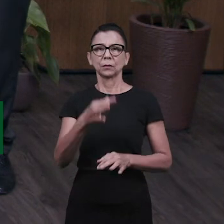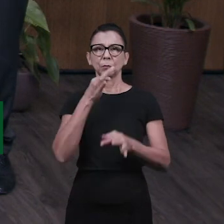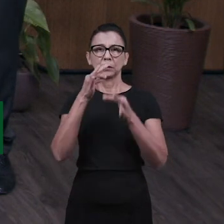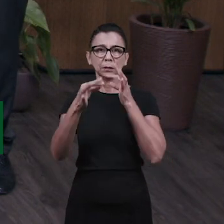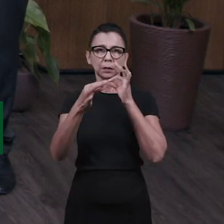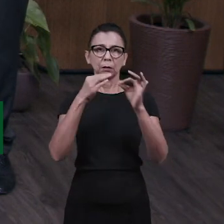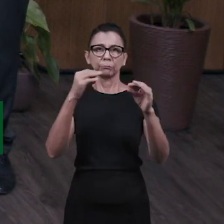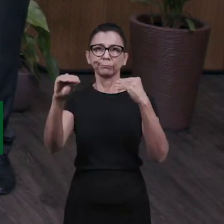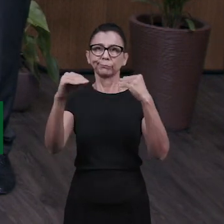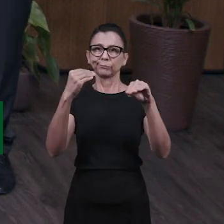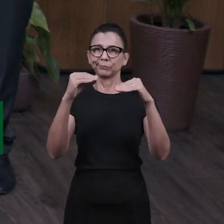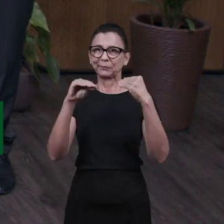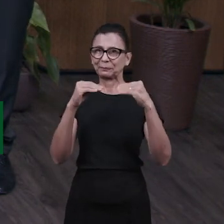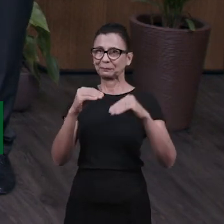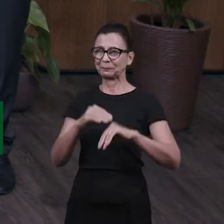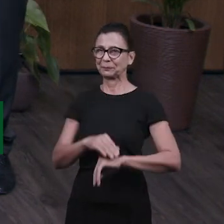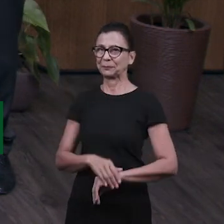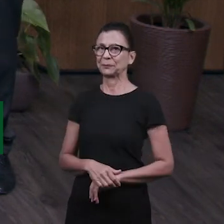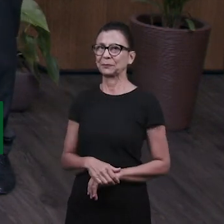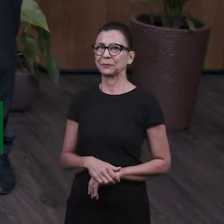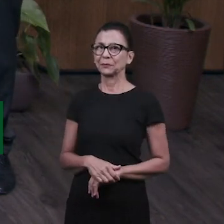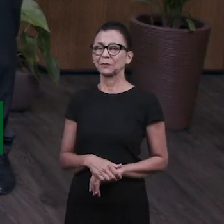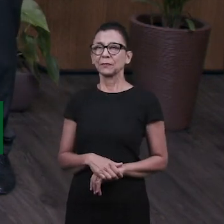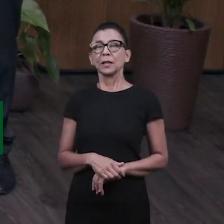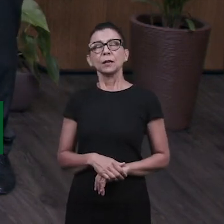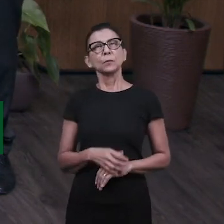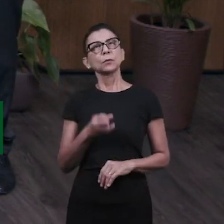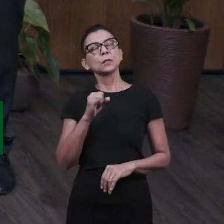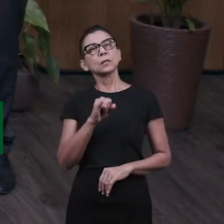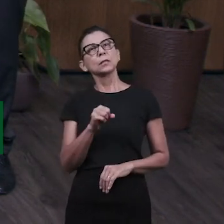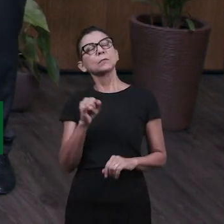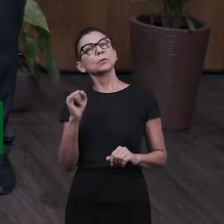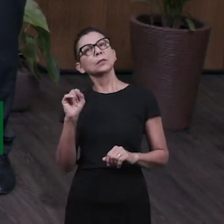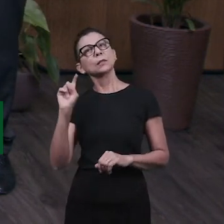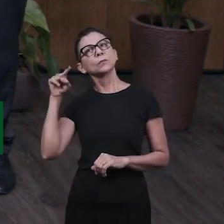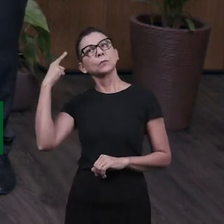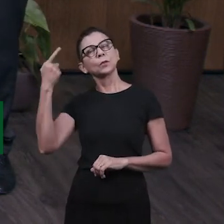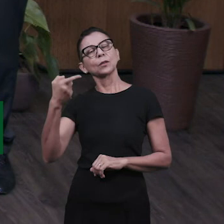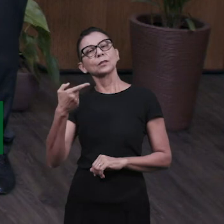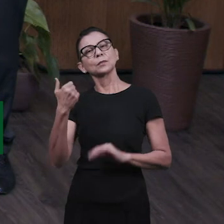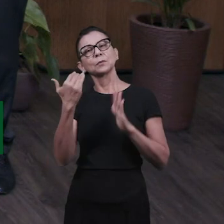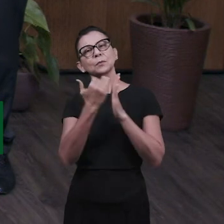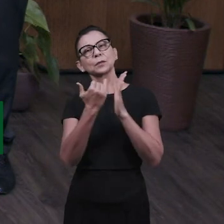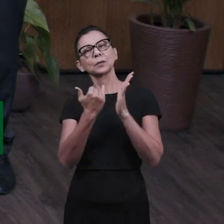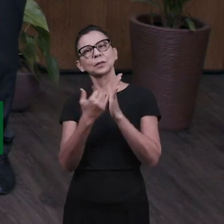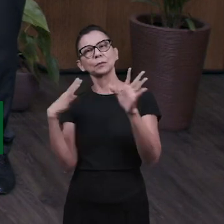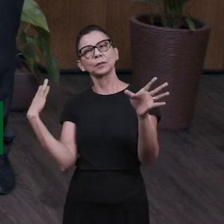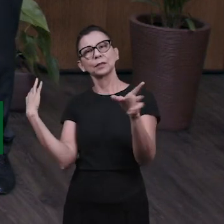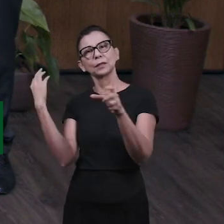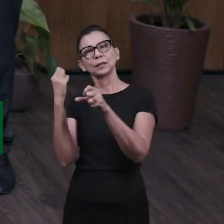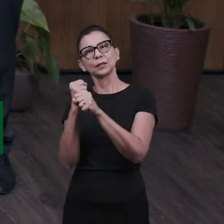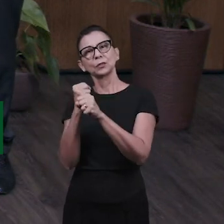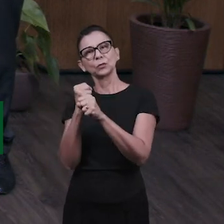si nous pourrions résumer une thématique pour le prochain programme, serait